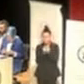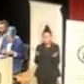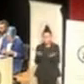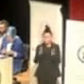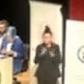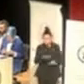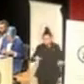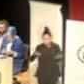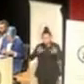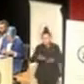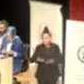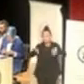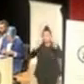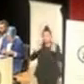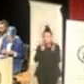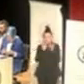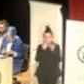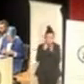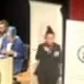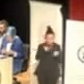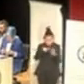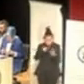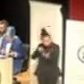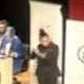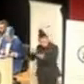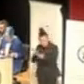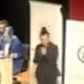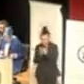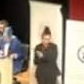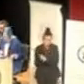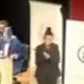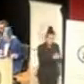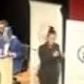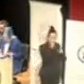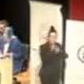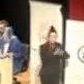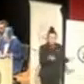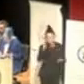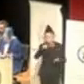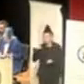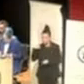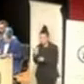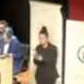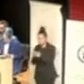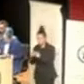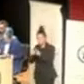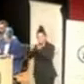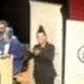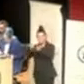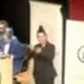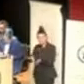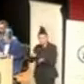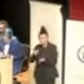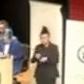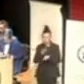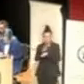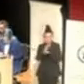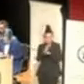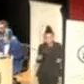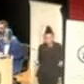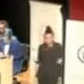Çocuklar durmadan kitap okurlardı. Birini bitirir, öbürüne başlarlardı. Hayatın ayrılmaz bir parçasıydı